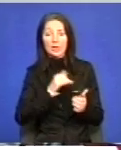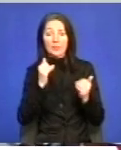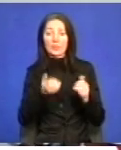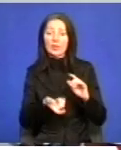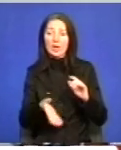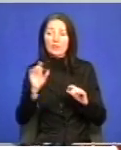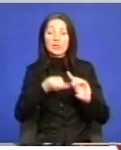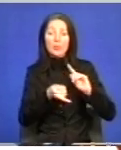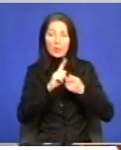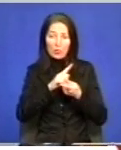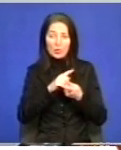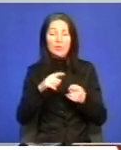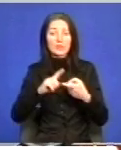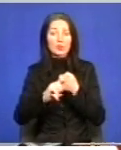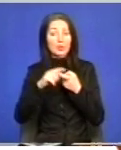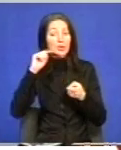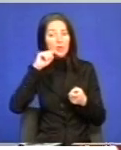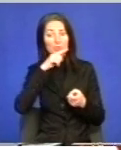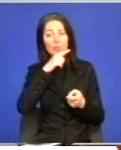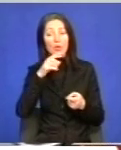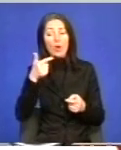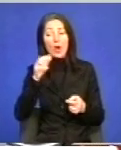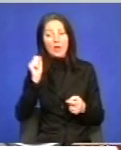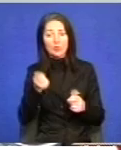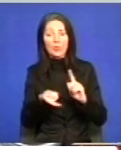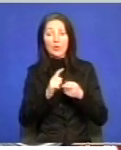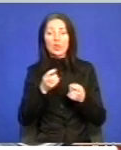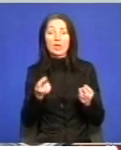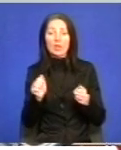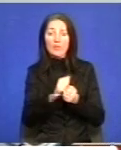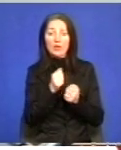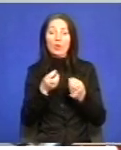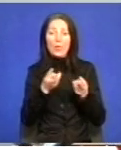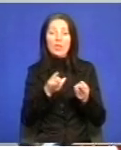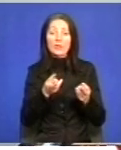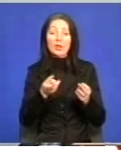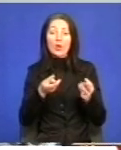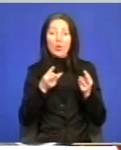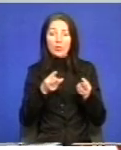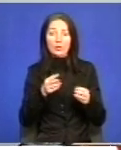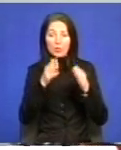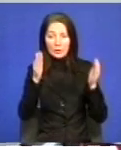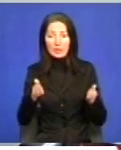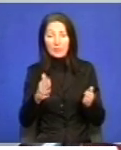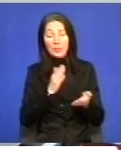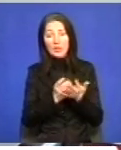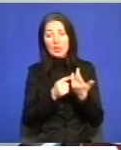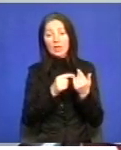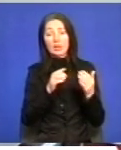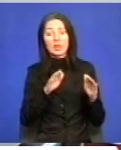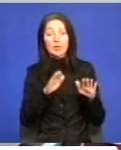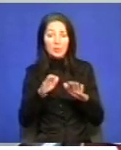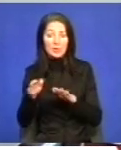газу, переходять на твердопаливні котли, тому практично у нас є декілька точок і завозиться на утилізацію